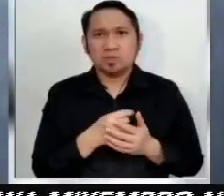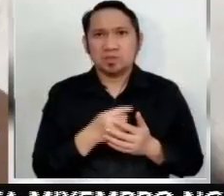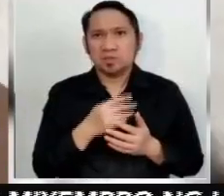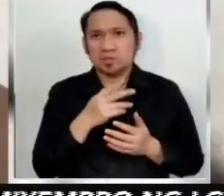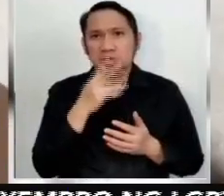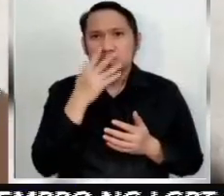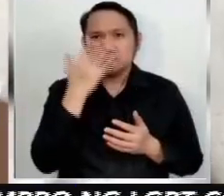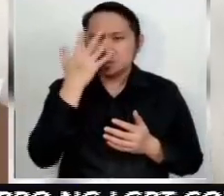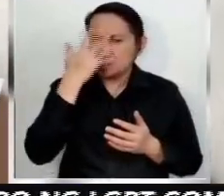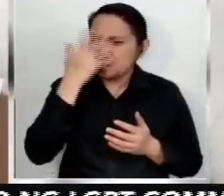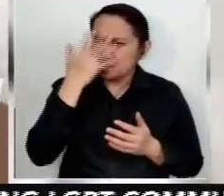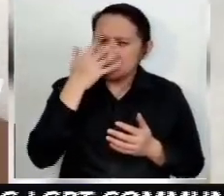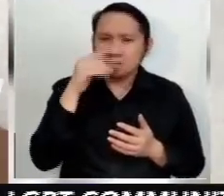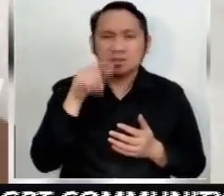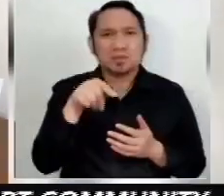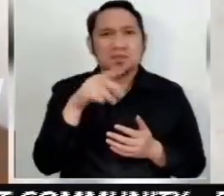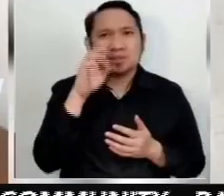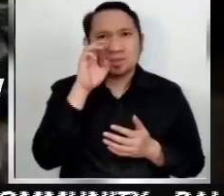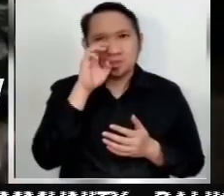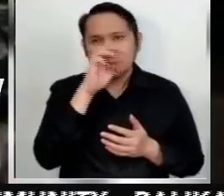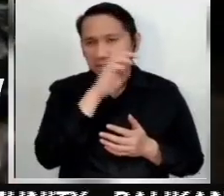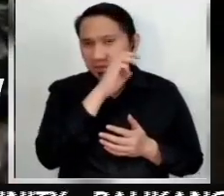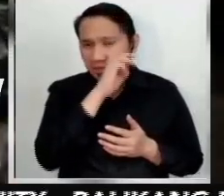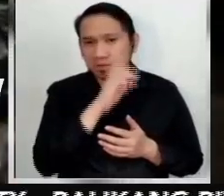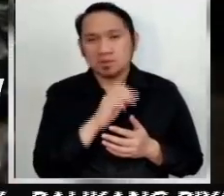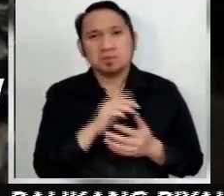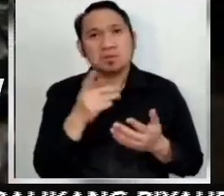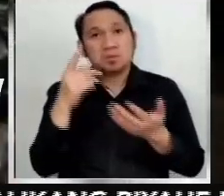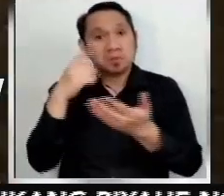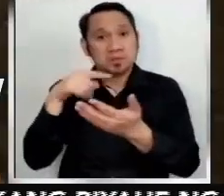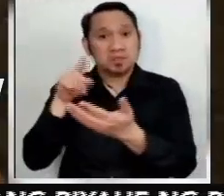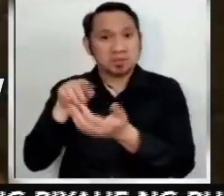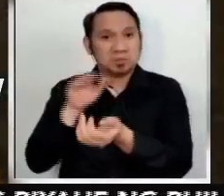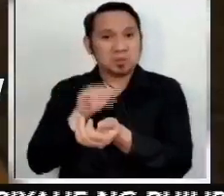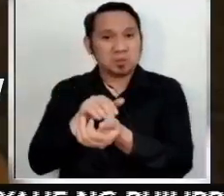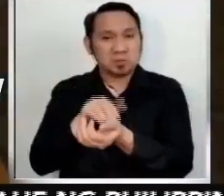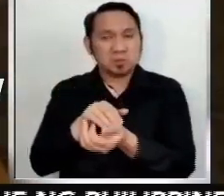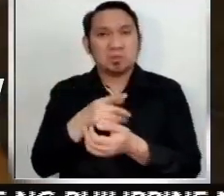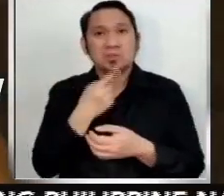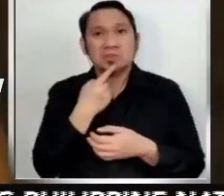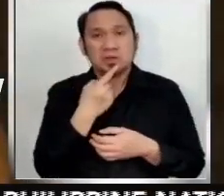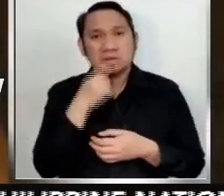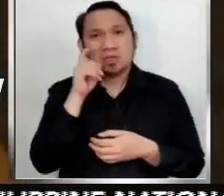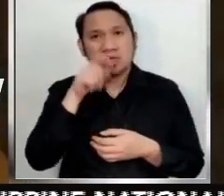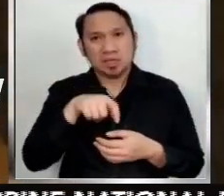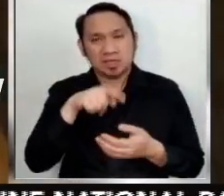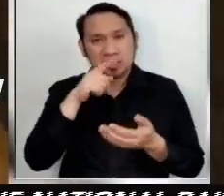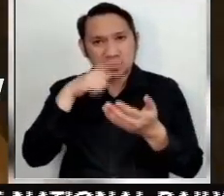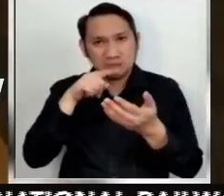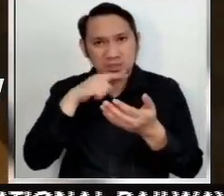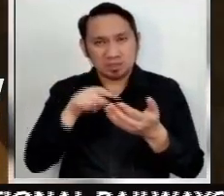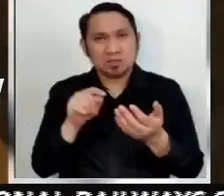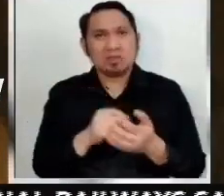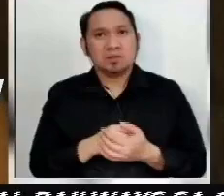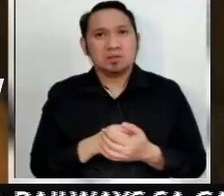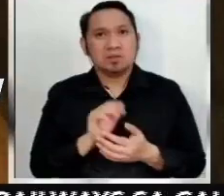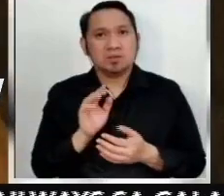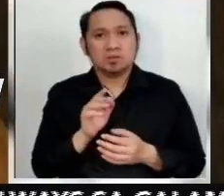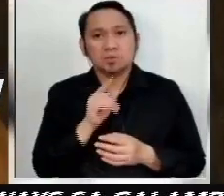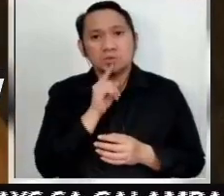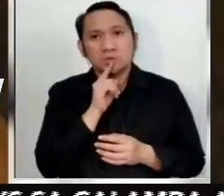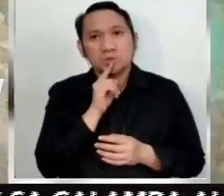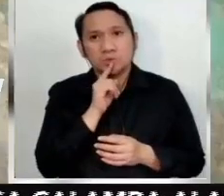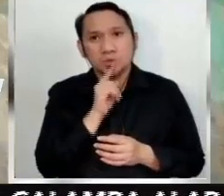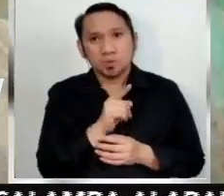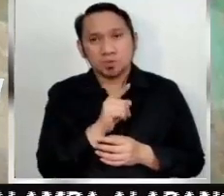Then po nung nag-pandemic, pina-check po namin siya. Sinabi po na ipa-check up po namin siya sa talagang eye